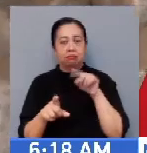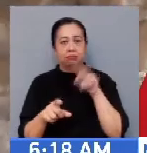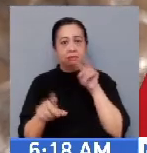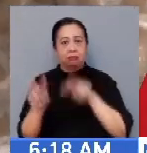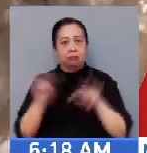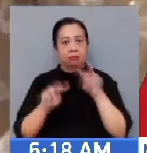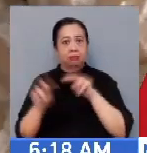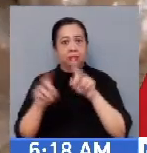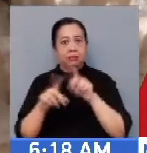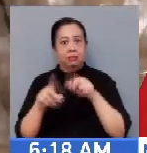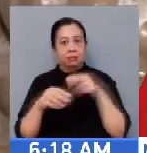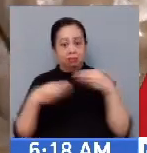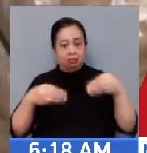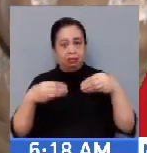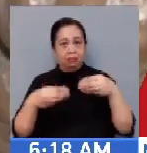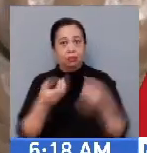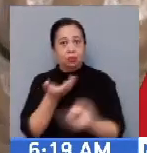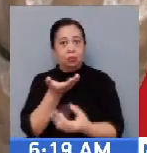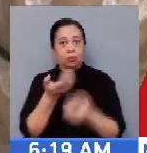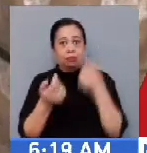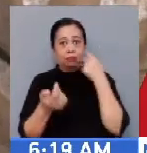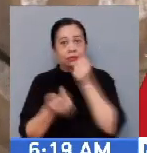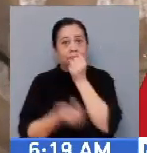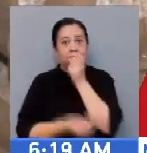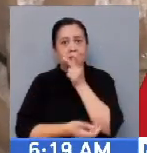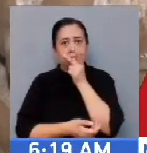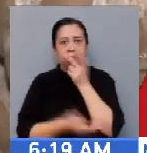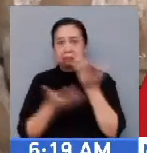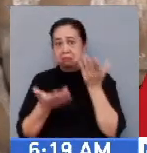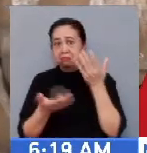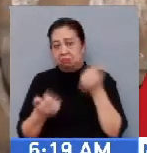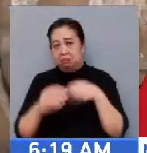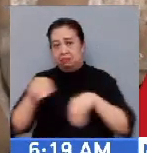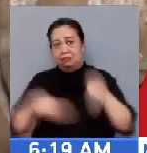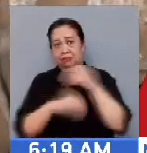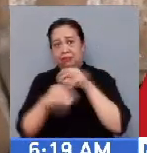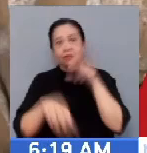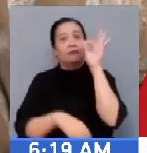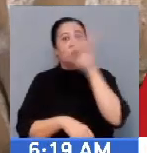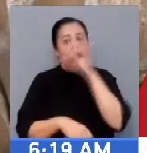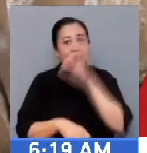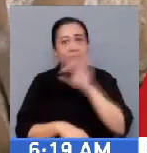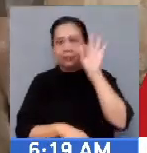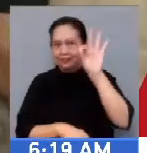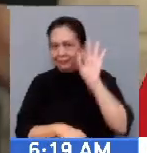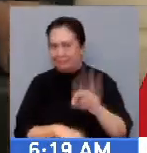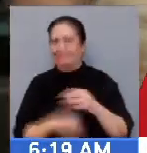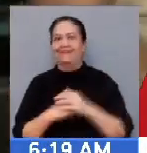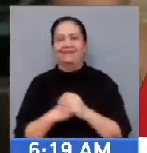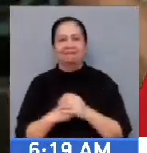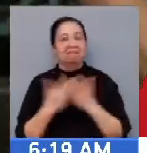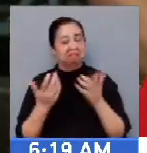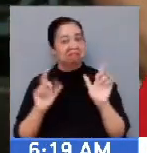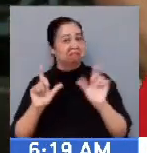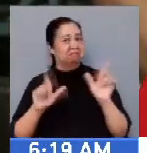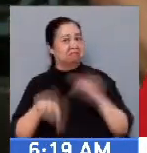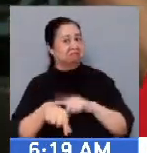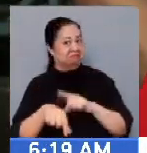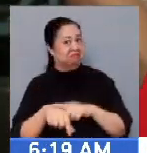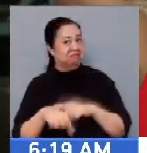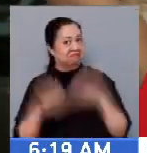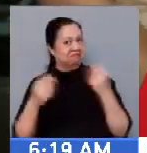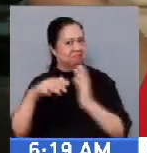na niluluto pang merienda, baka pwede po yun, no? Yung Filipino fries naman. Oo, baka it's about time, ano? Yes po. Na tangkiligin natin yung sarili